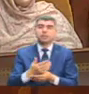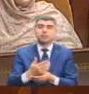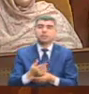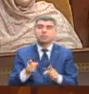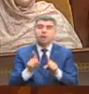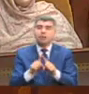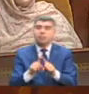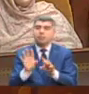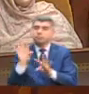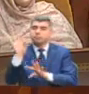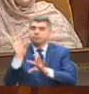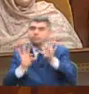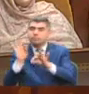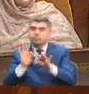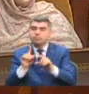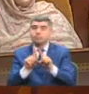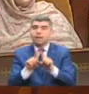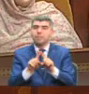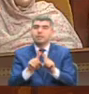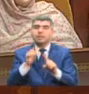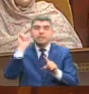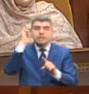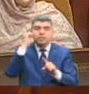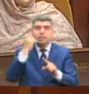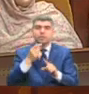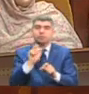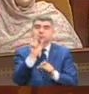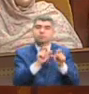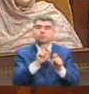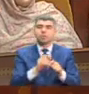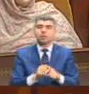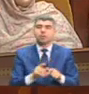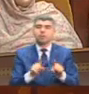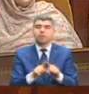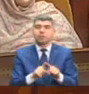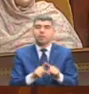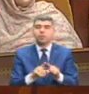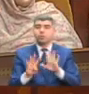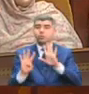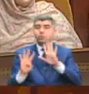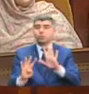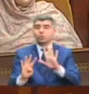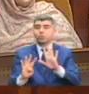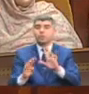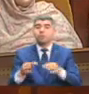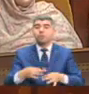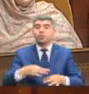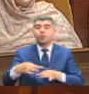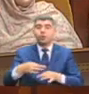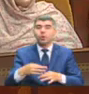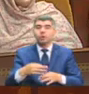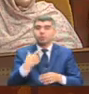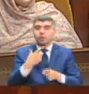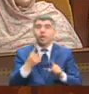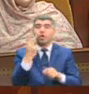ديال التكوين ديال أبناء الشعب المغربي. هاد الناس كاين البعض اللي عنده 9 المتر ولا 12 المتر كيدير فيها 20 تلميذ. شنو